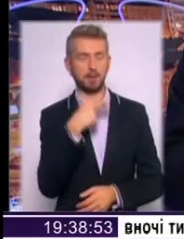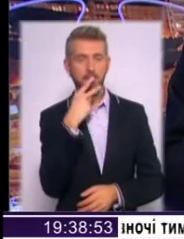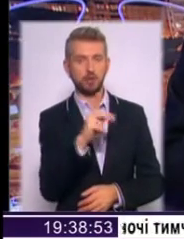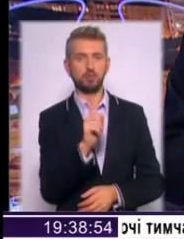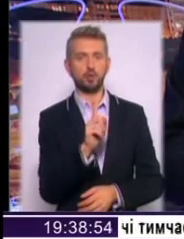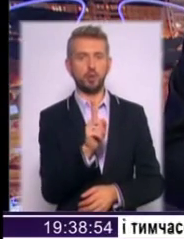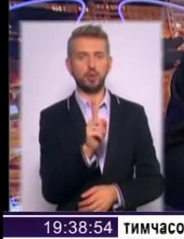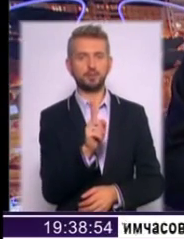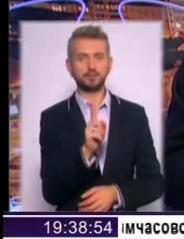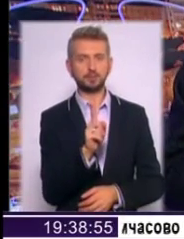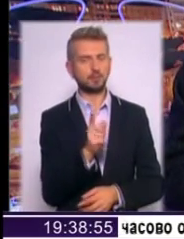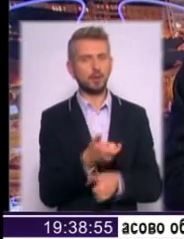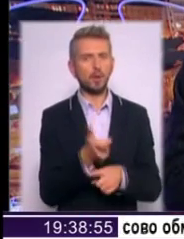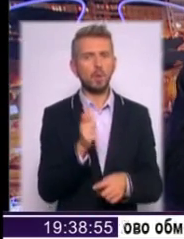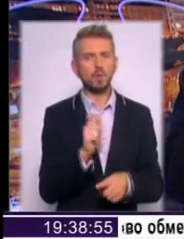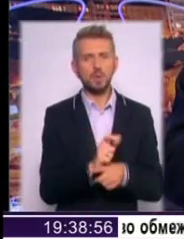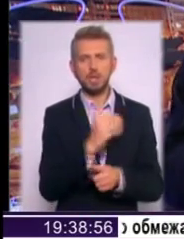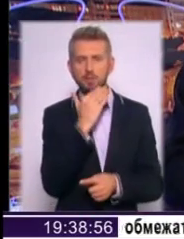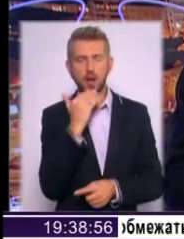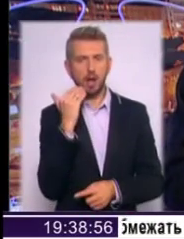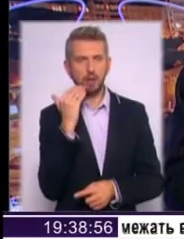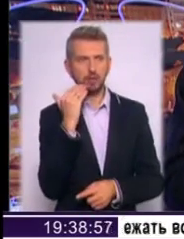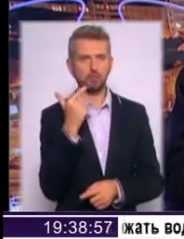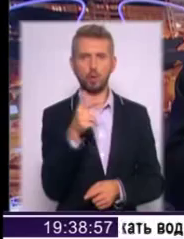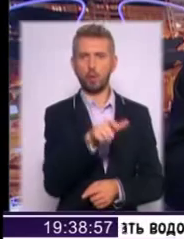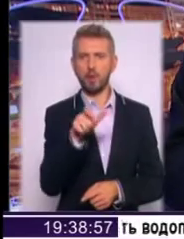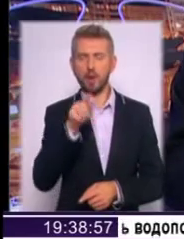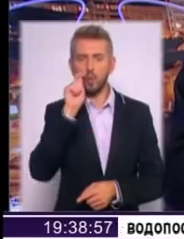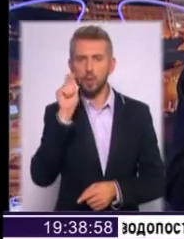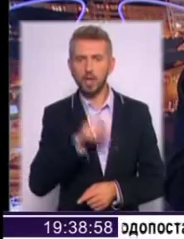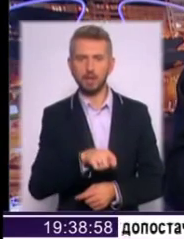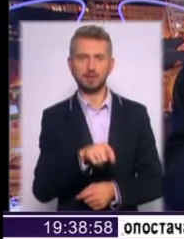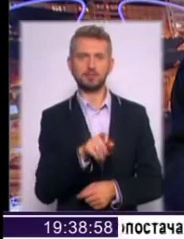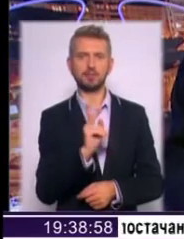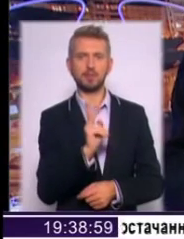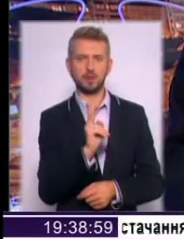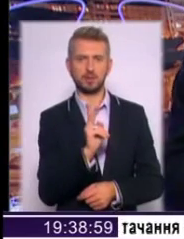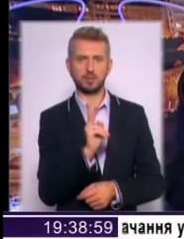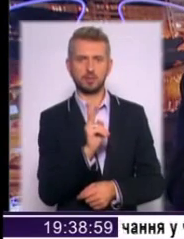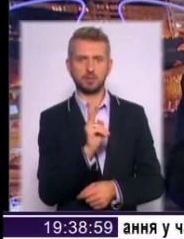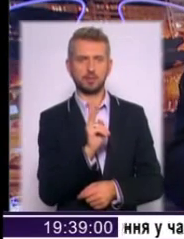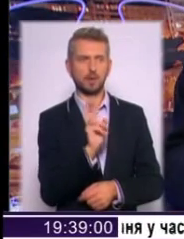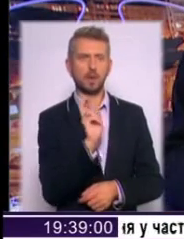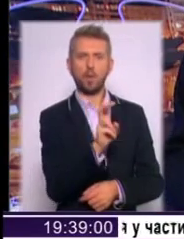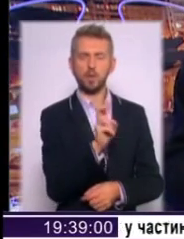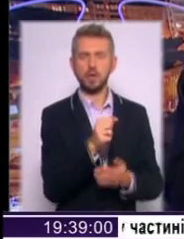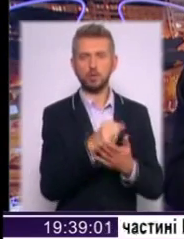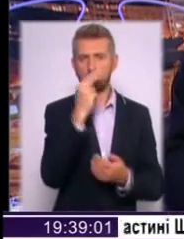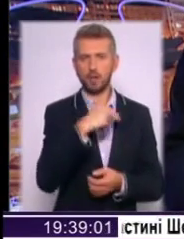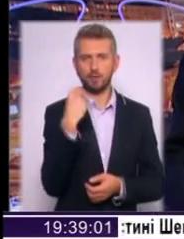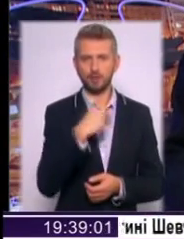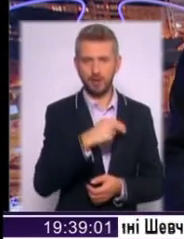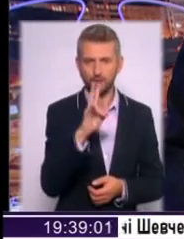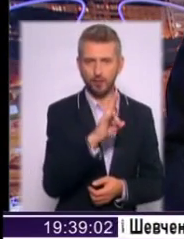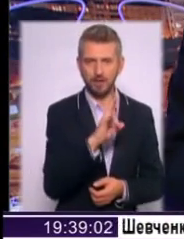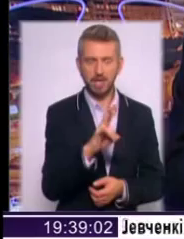що дуже багато громадян України, які ходять до Православної церкви